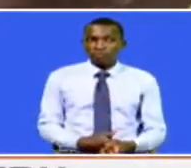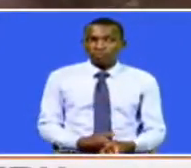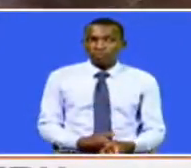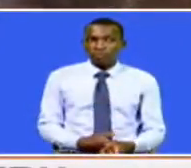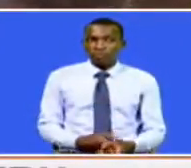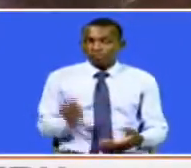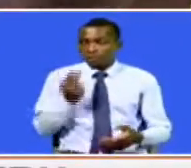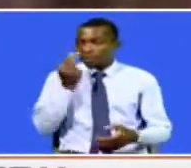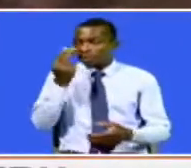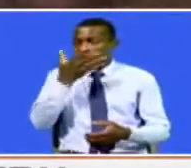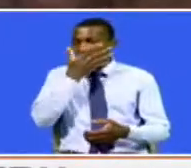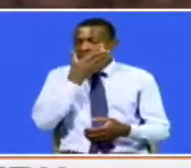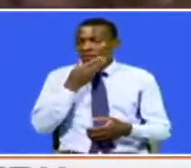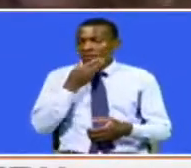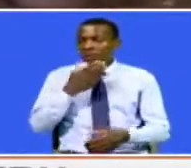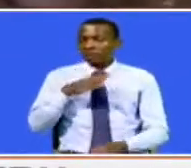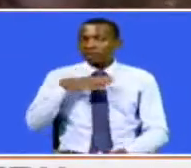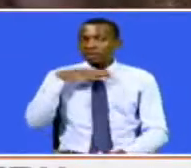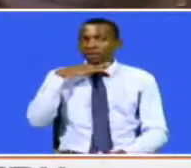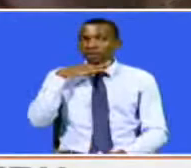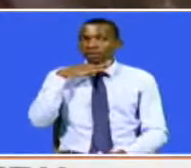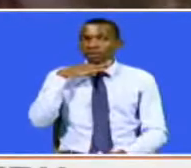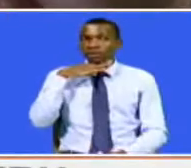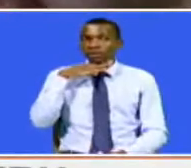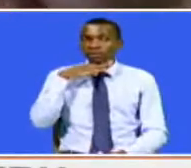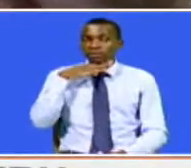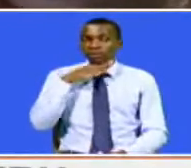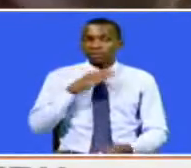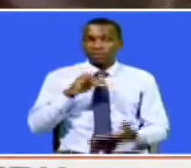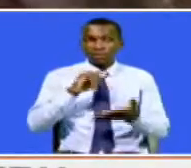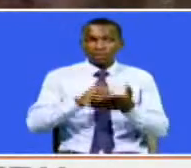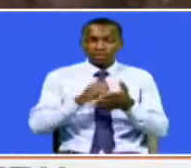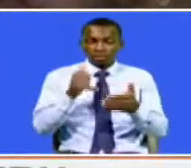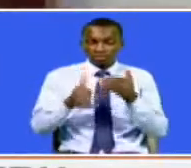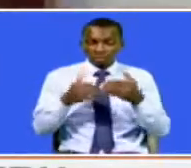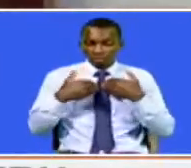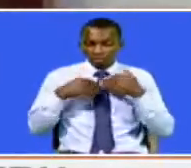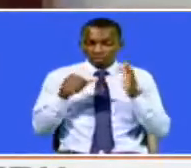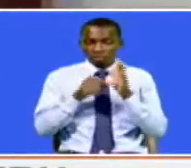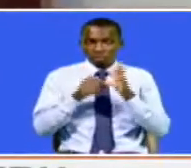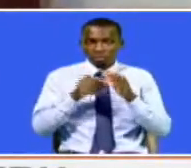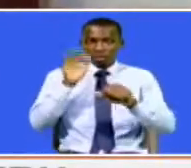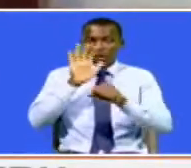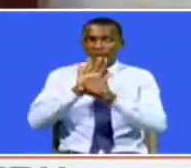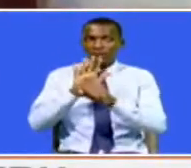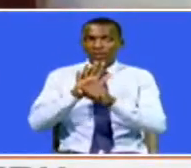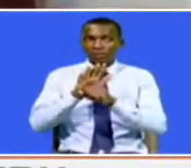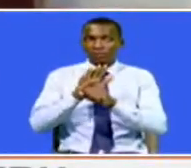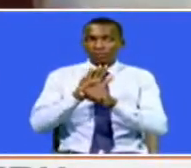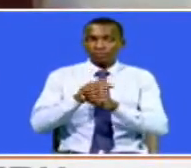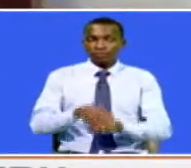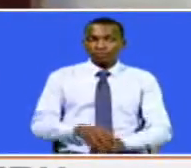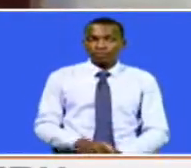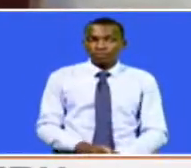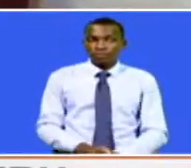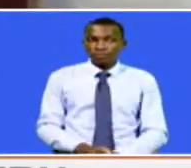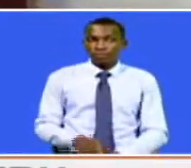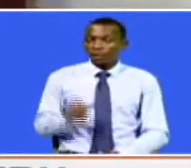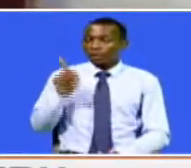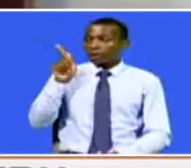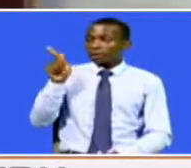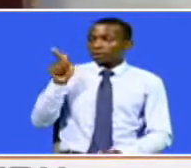seeing his father dying, and that may have affected him very adversely. Gicheru aligonga vichwa vya habari baada